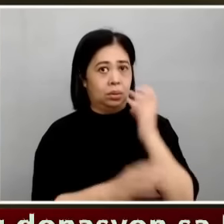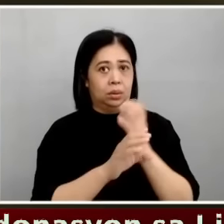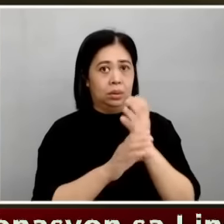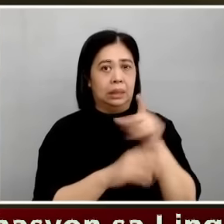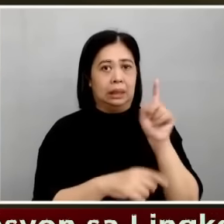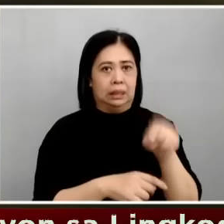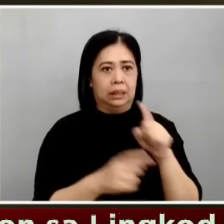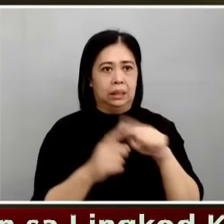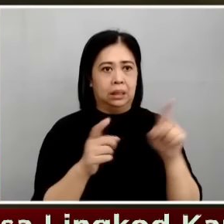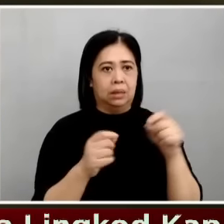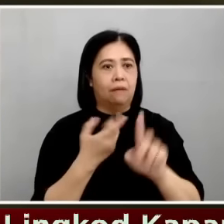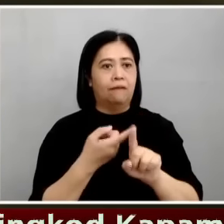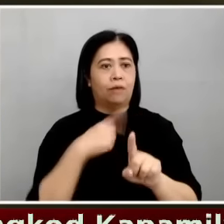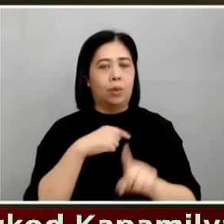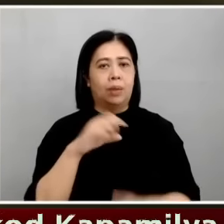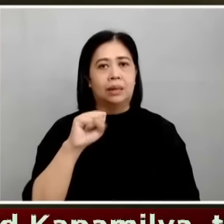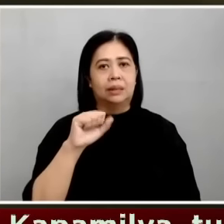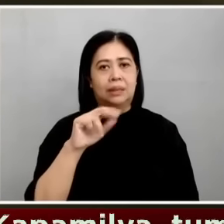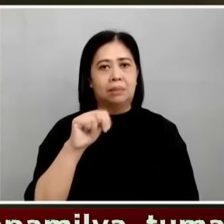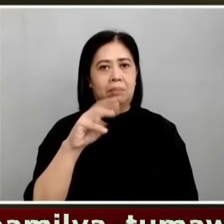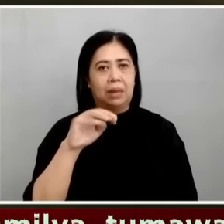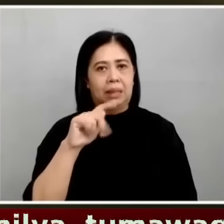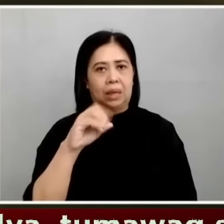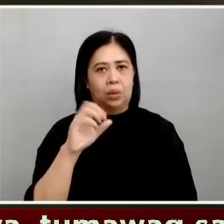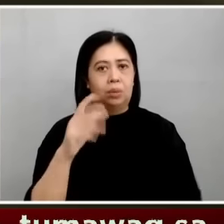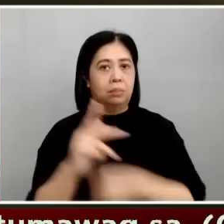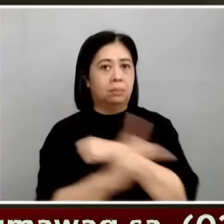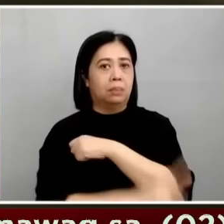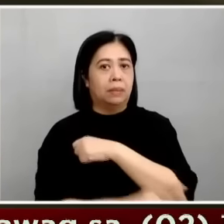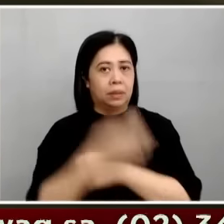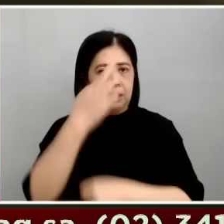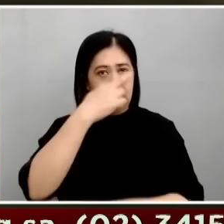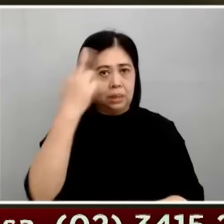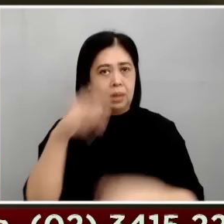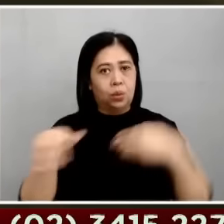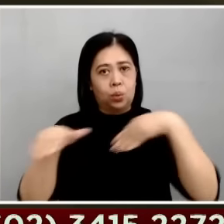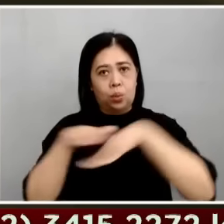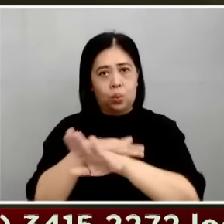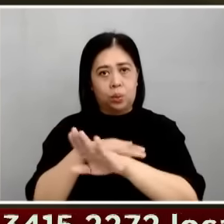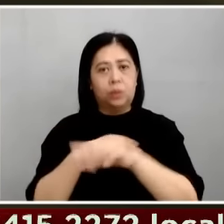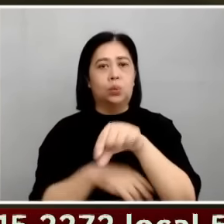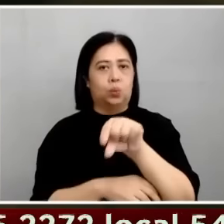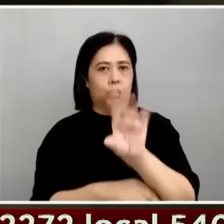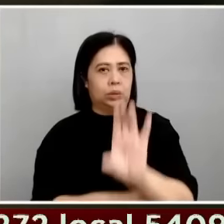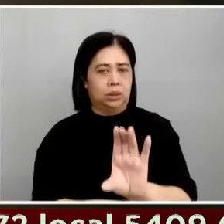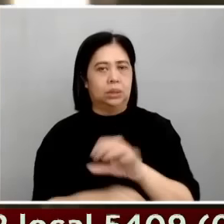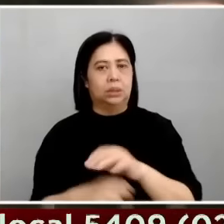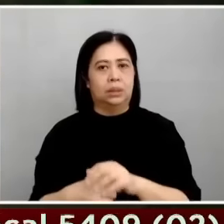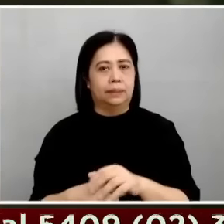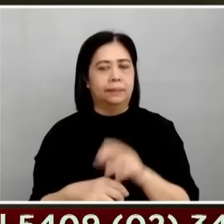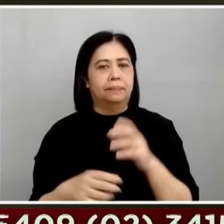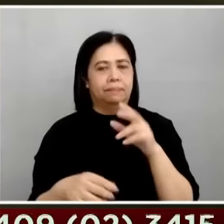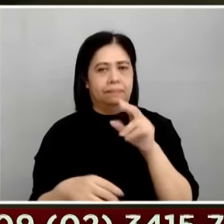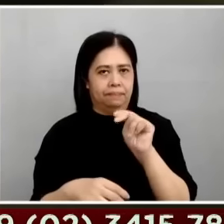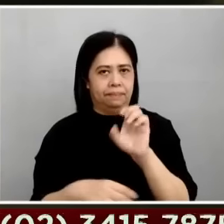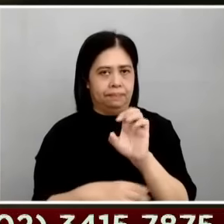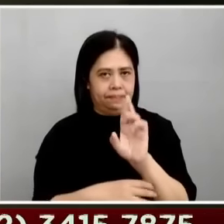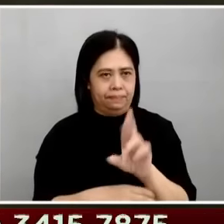mga nanggaling ng San Mateo sa probinsya ng Rizal at papasok sa Quezon City, sa National Capital